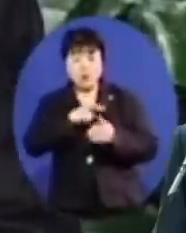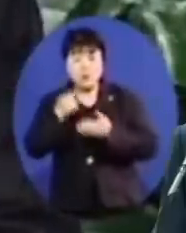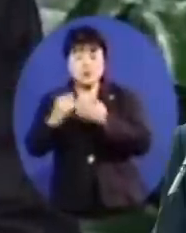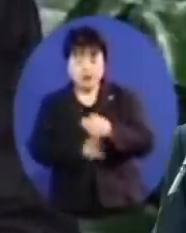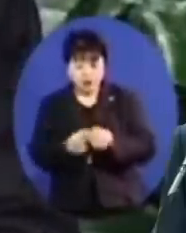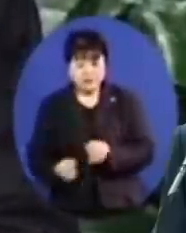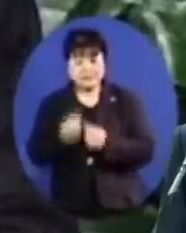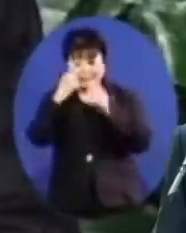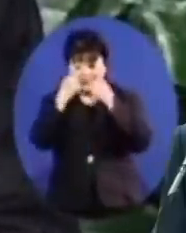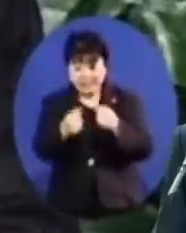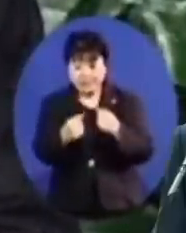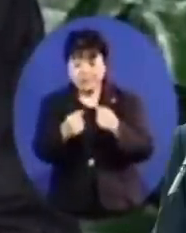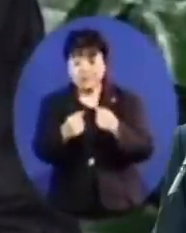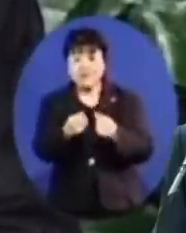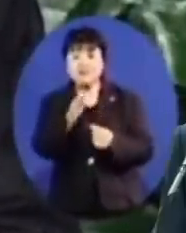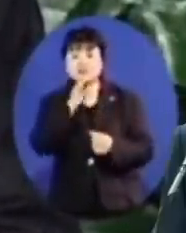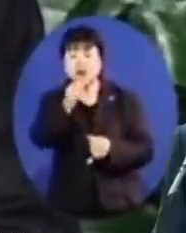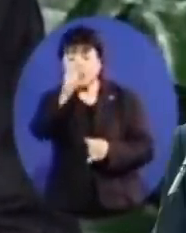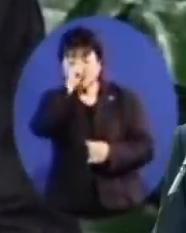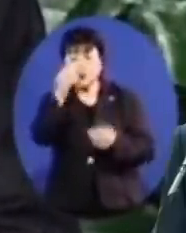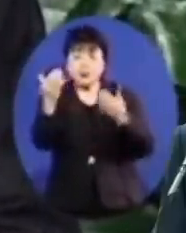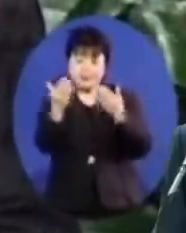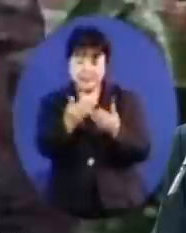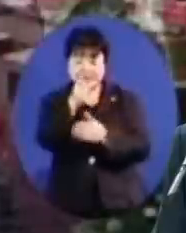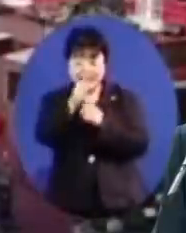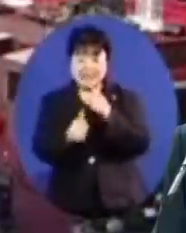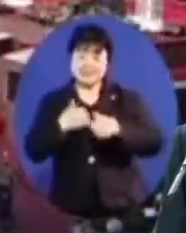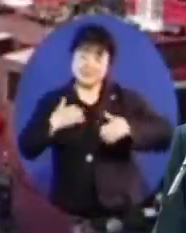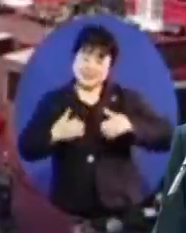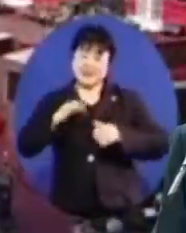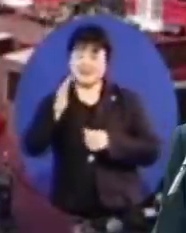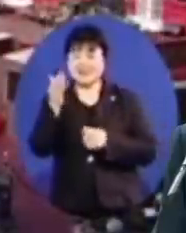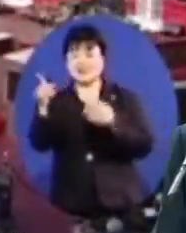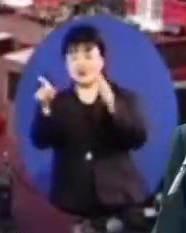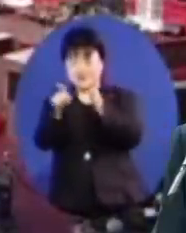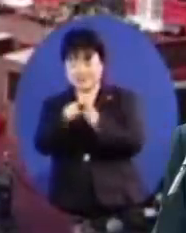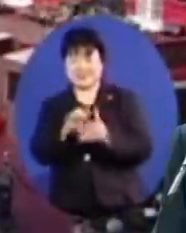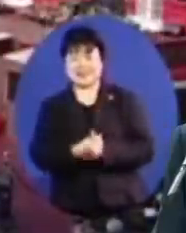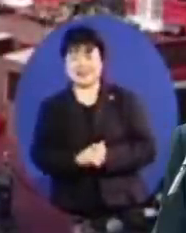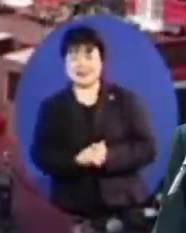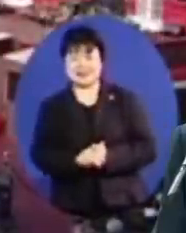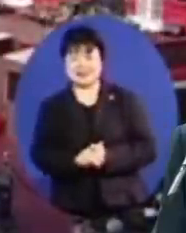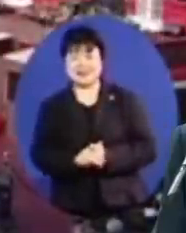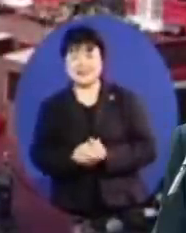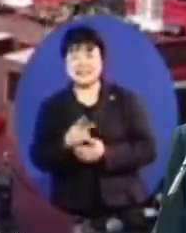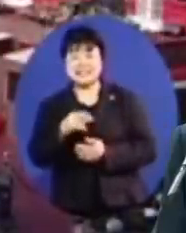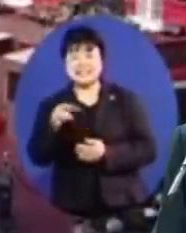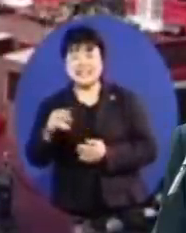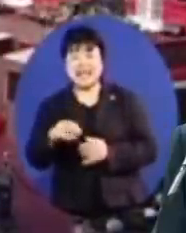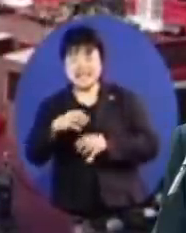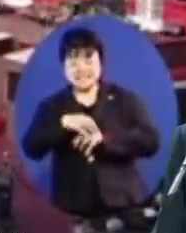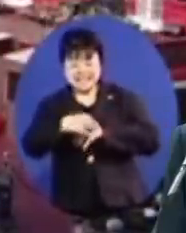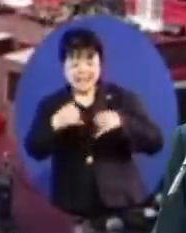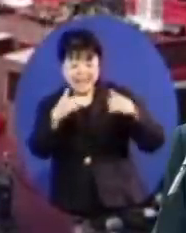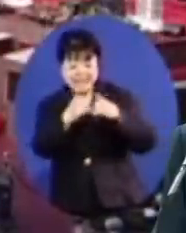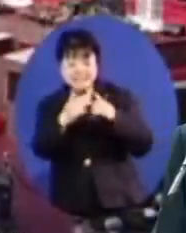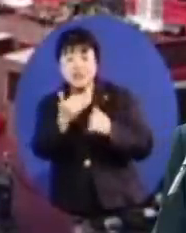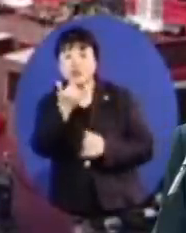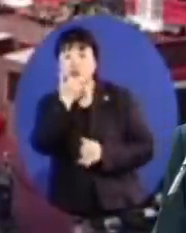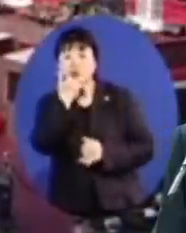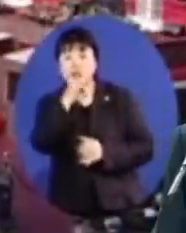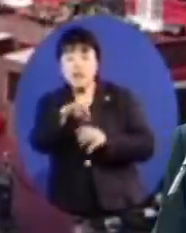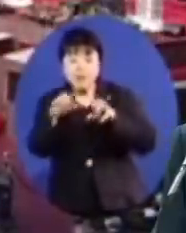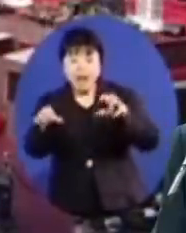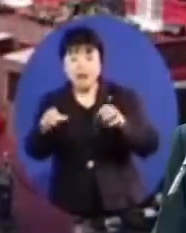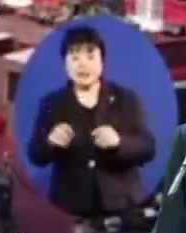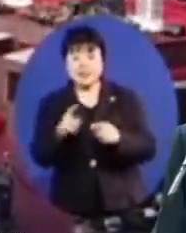사는 것은 정말 좋은 일이고 하나님 기뻐하시는 것입니다. 제2차 세계대전 당시 독일의 어느 마을에